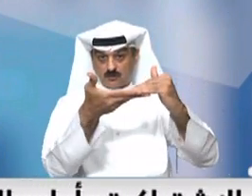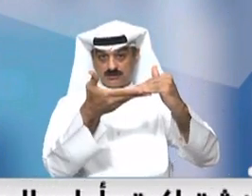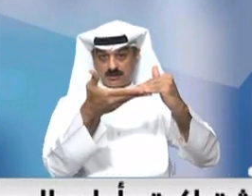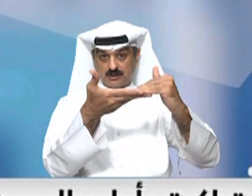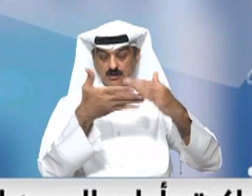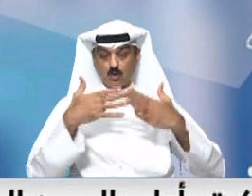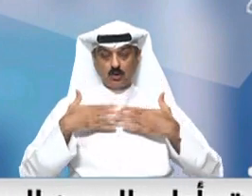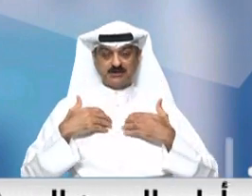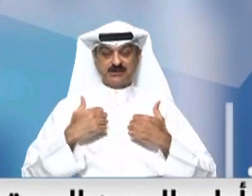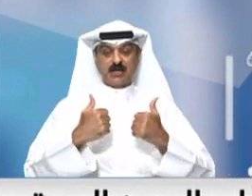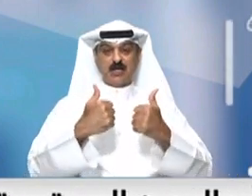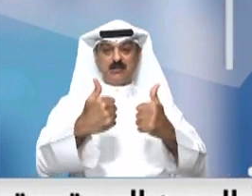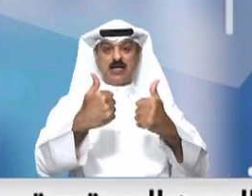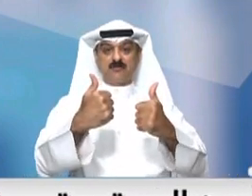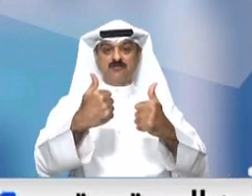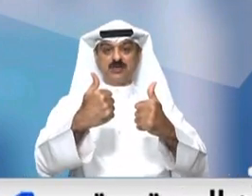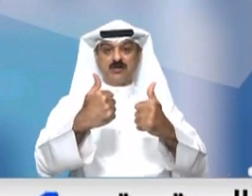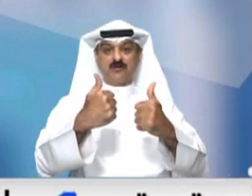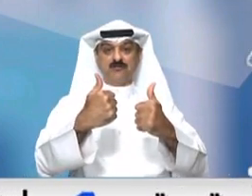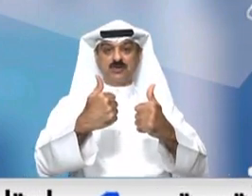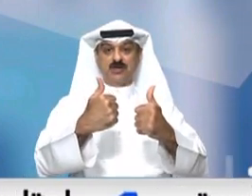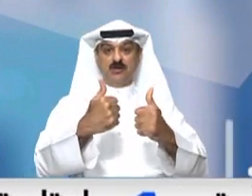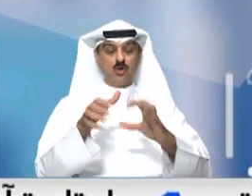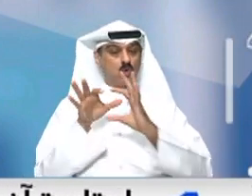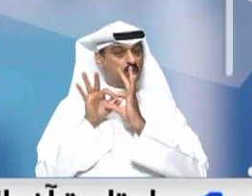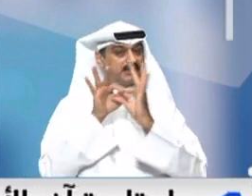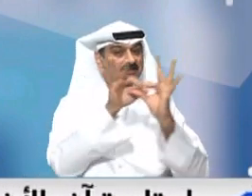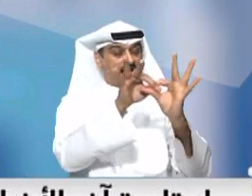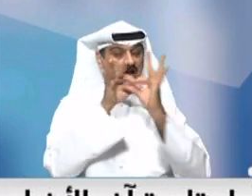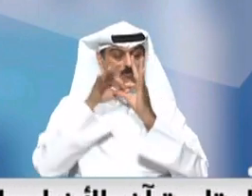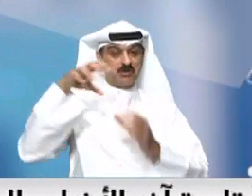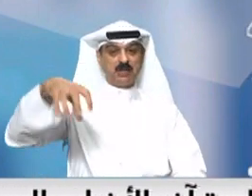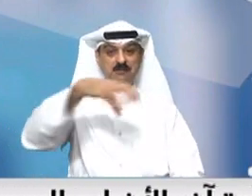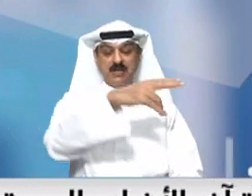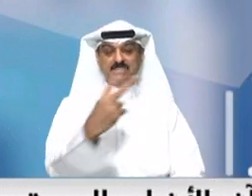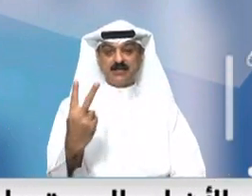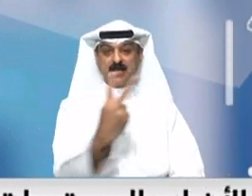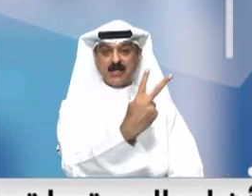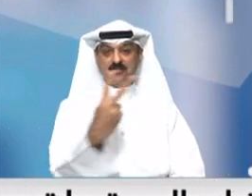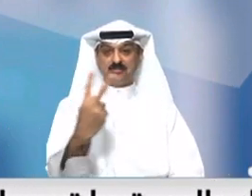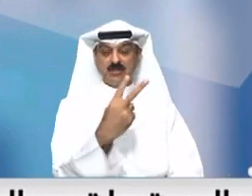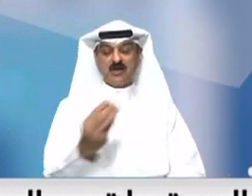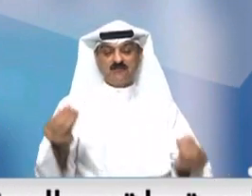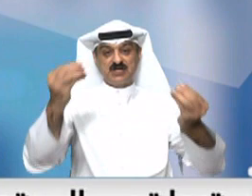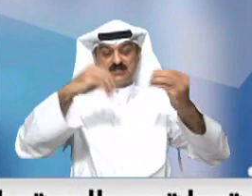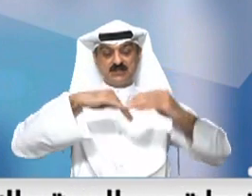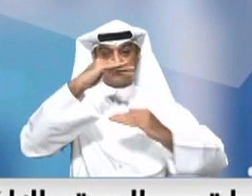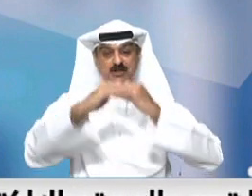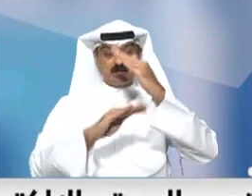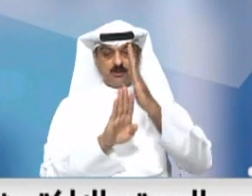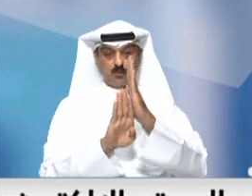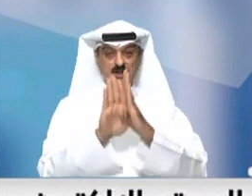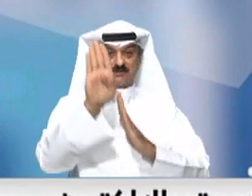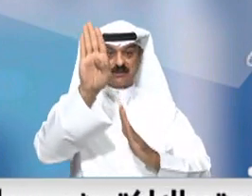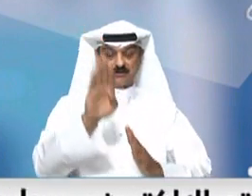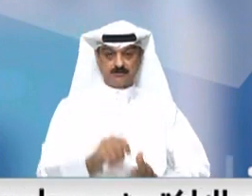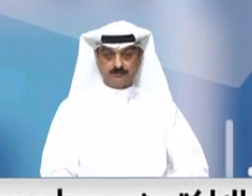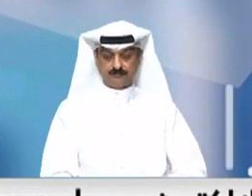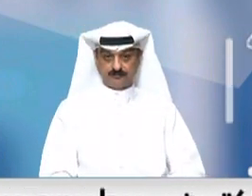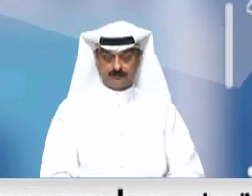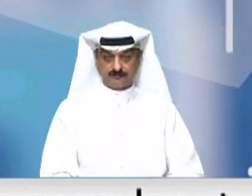ومفر الصحه والعافيه وللعلاقات الوطيده بين البلدين الصديقين المزيد من التطور